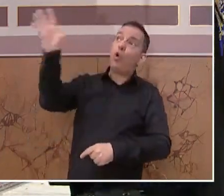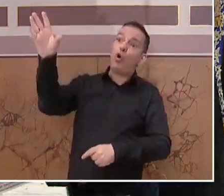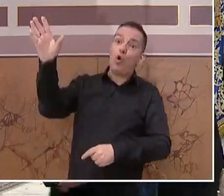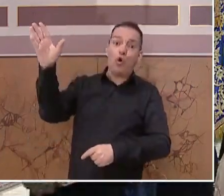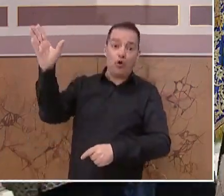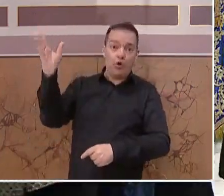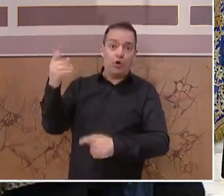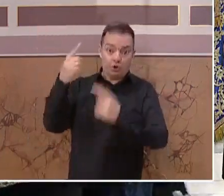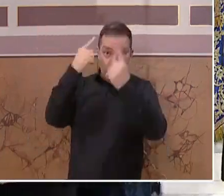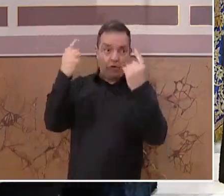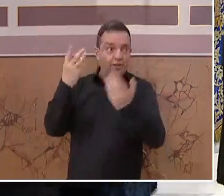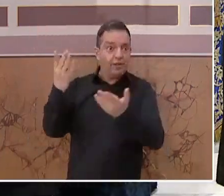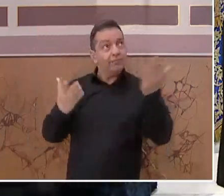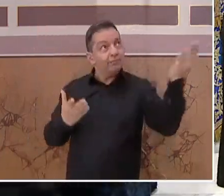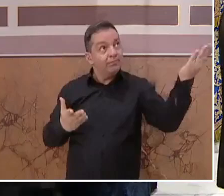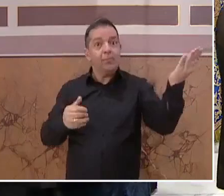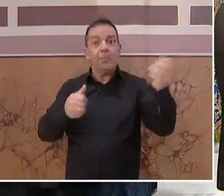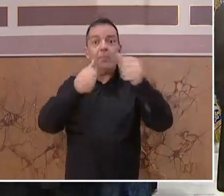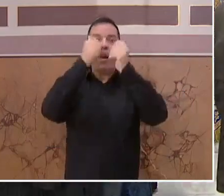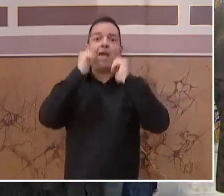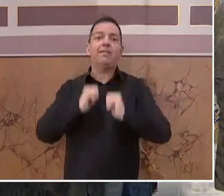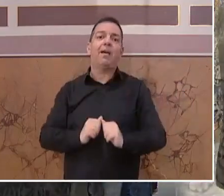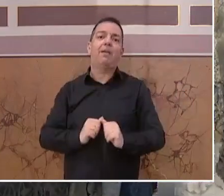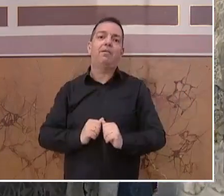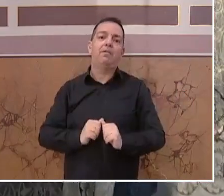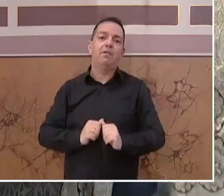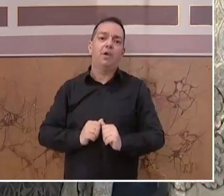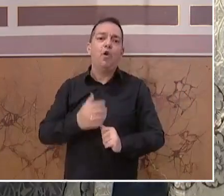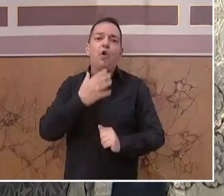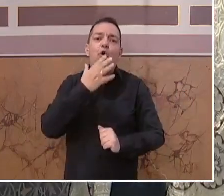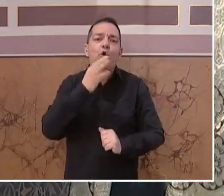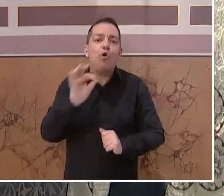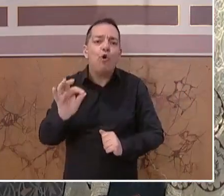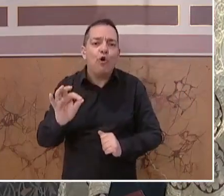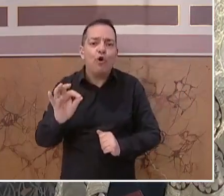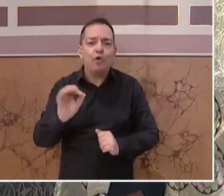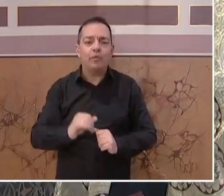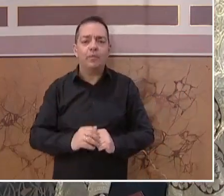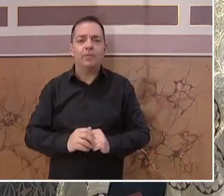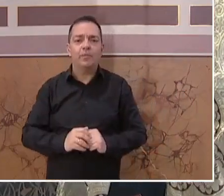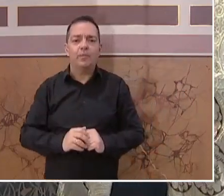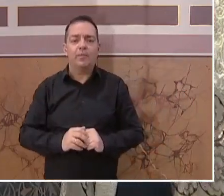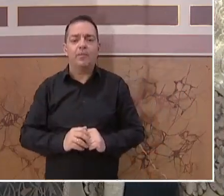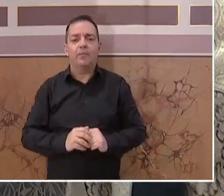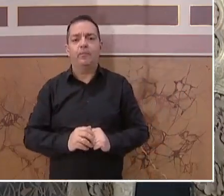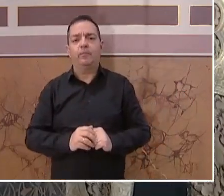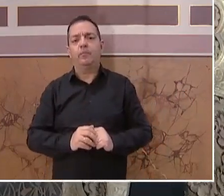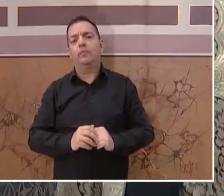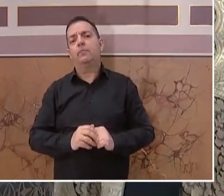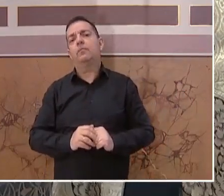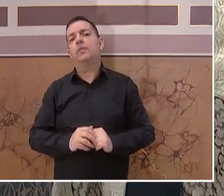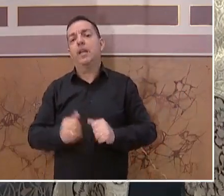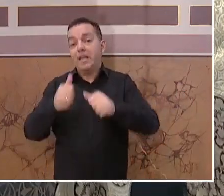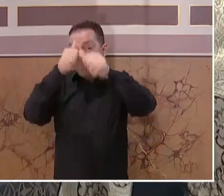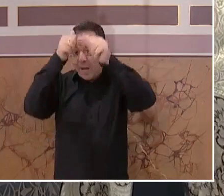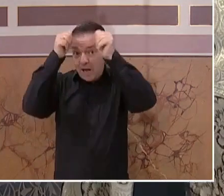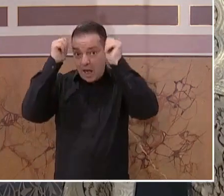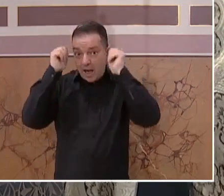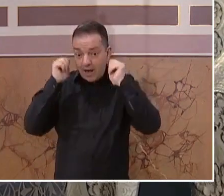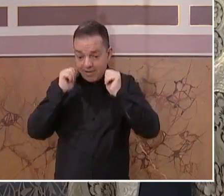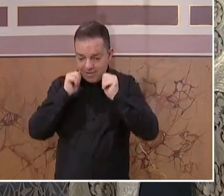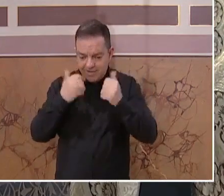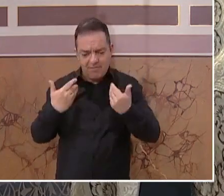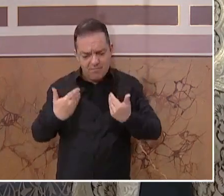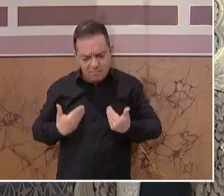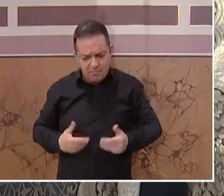καθότι δεν κράτησε το χάρισμα της υπάρξεως αποκλειστικά για τον